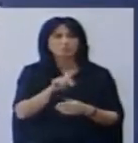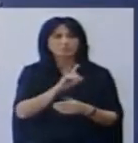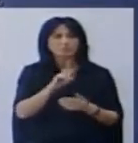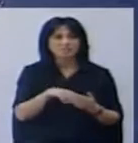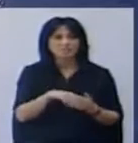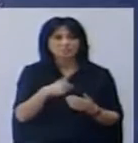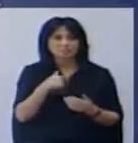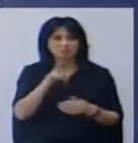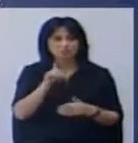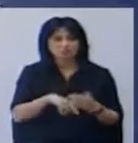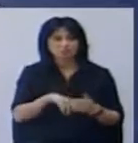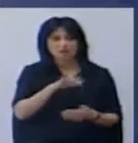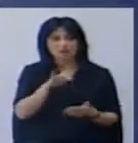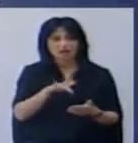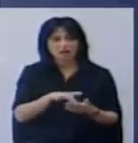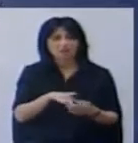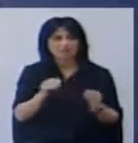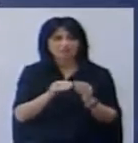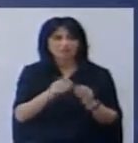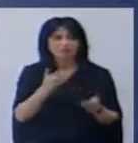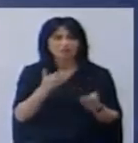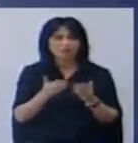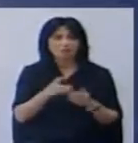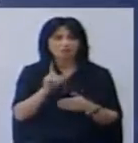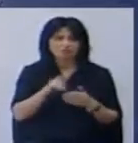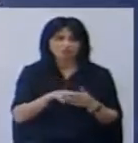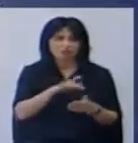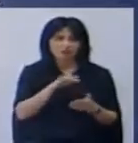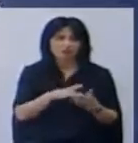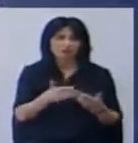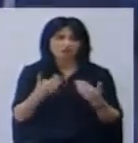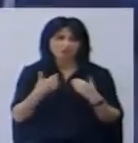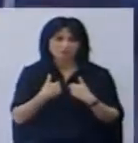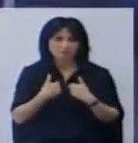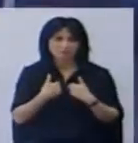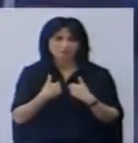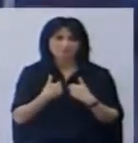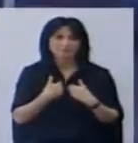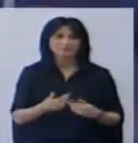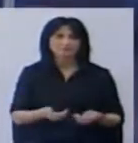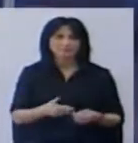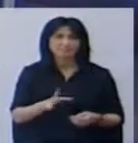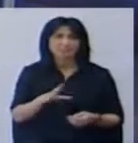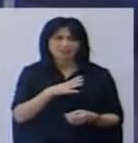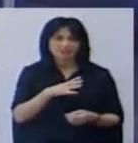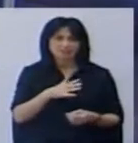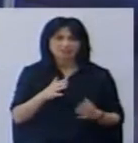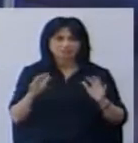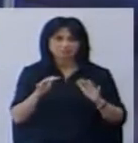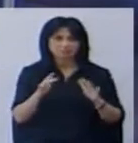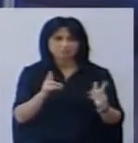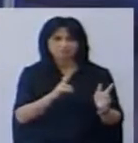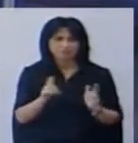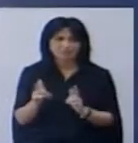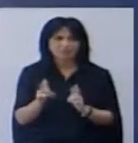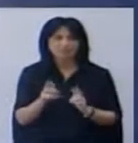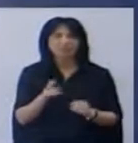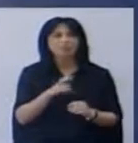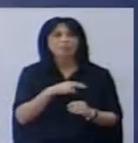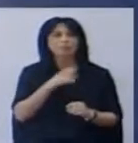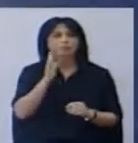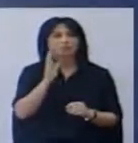საკითხებს. მე მჯერა ამ ქალაქის ისევე ალბათ როგორც ჯერა ამ ქალაქს ჩემი. ასე რომ იყავით მობილიზებულები,